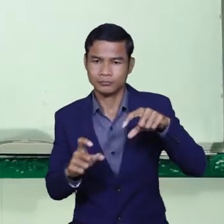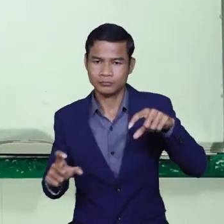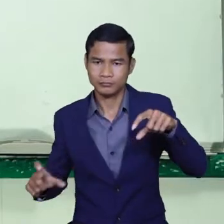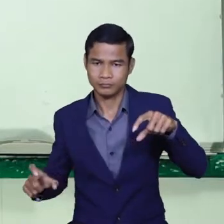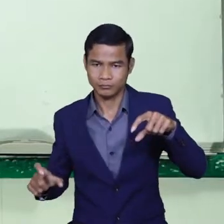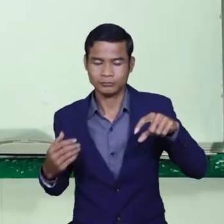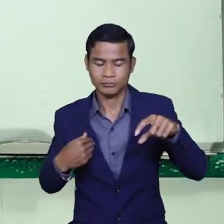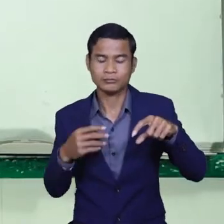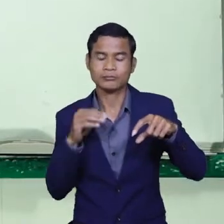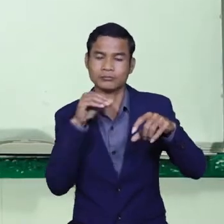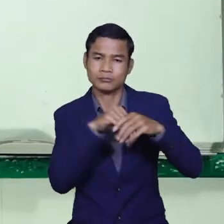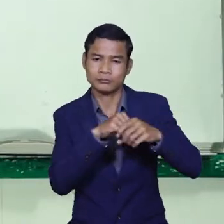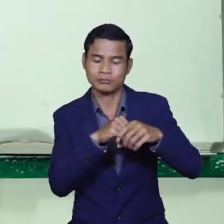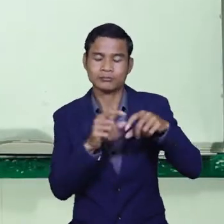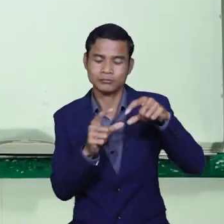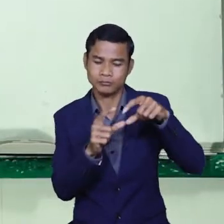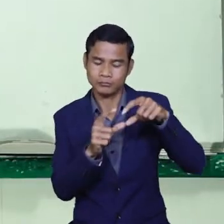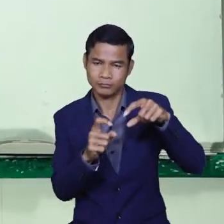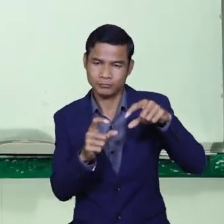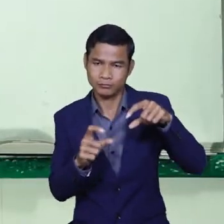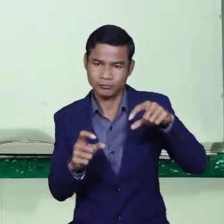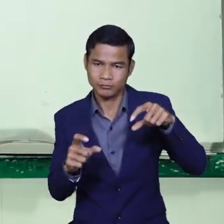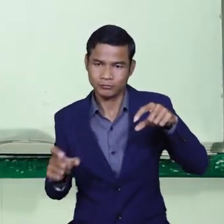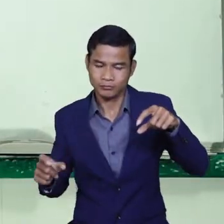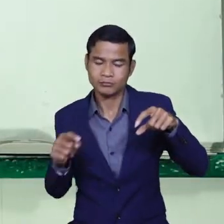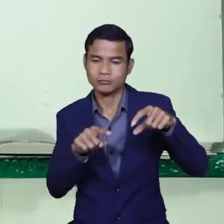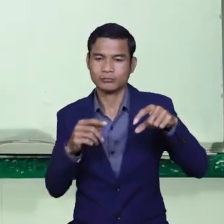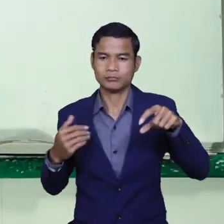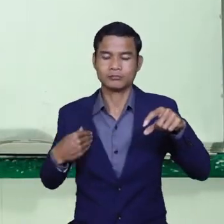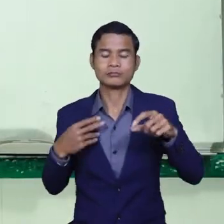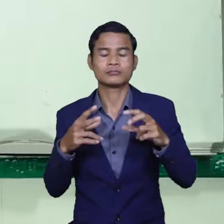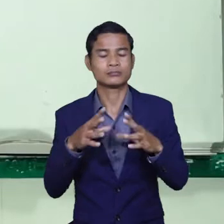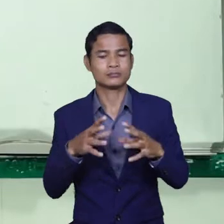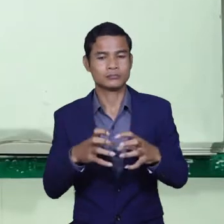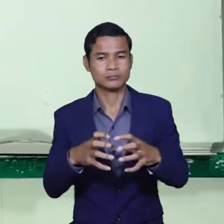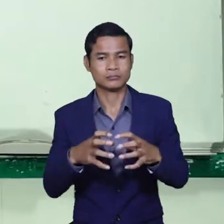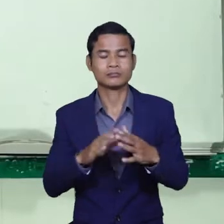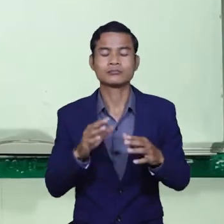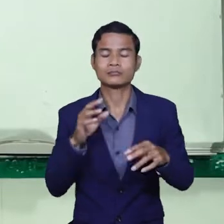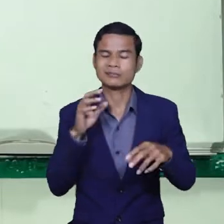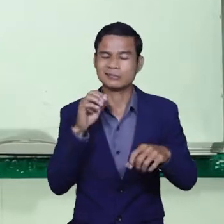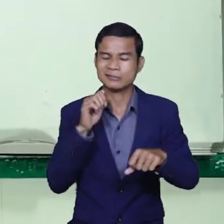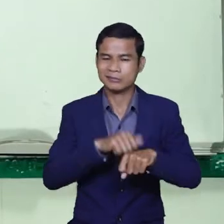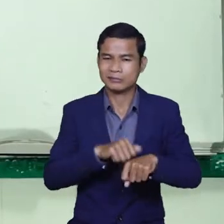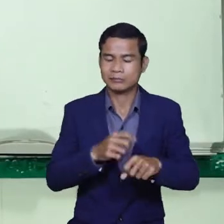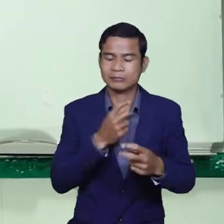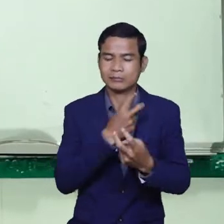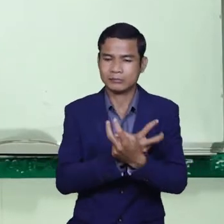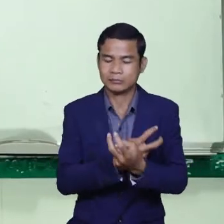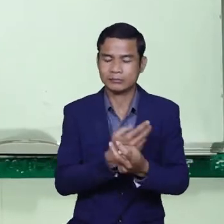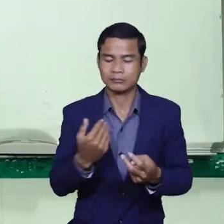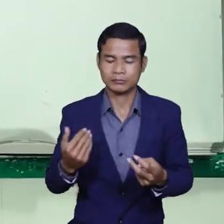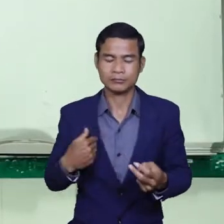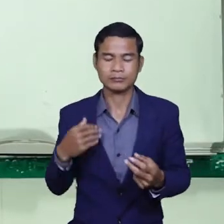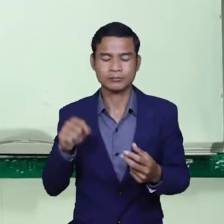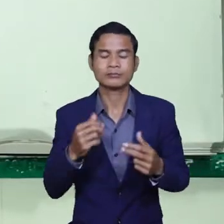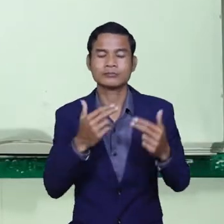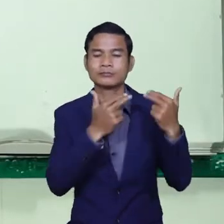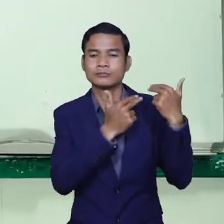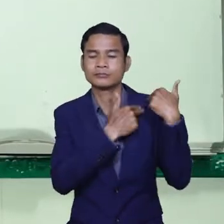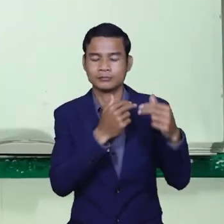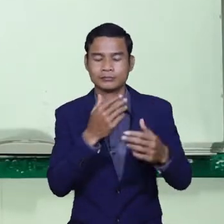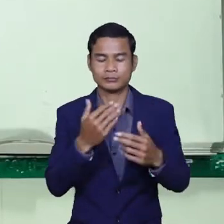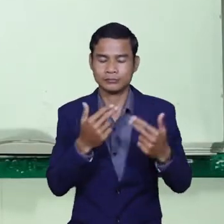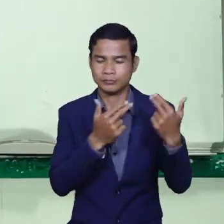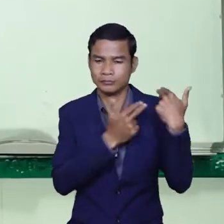ងខ្នងរបស់យើងក្នុងកង់នីមួយនីមួយចាគឺមានខួរឆ្អឹងអញ្ចឹងចាខួរឆ្អឹងខ្នងចាគឺមានតួនាទី